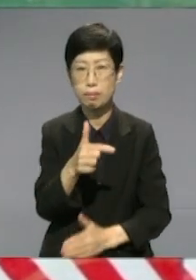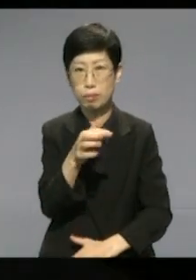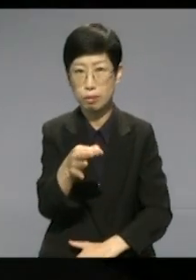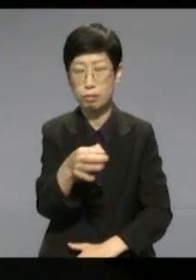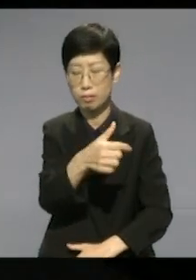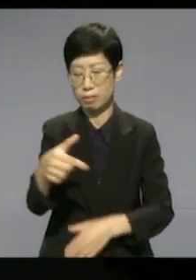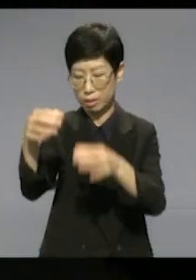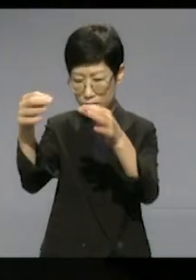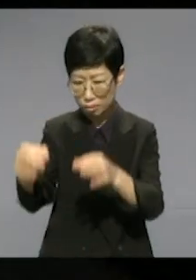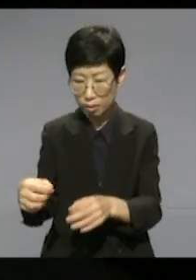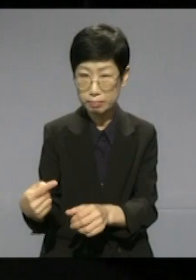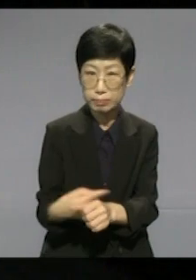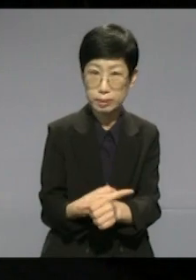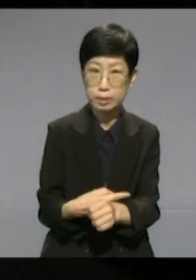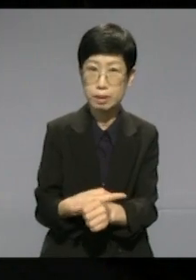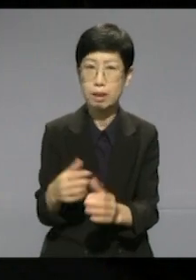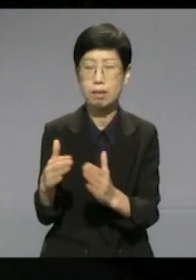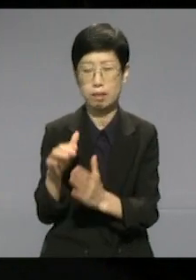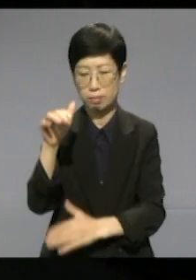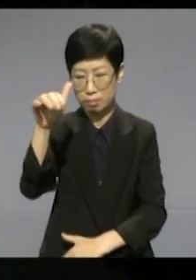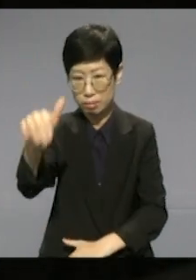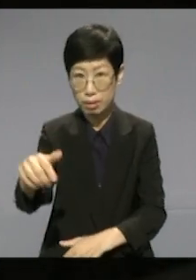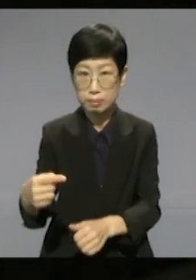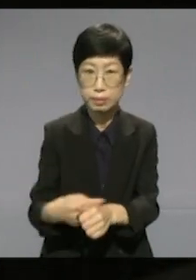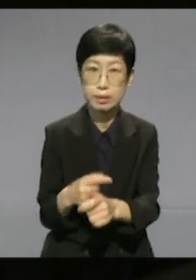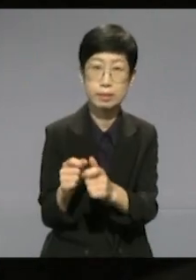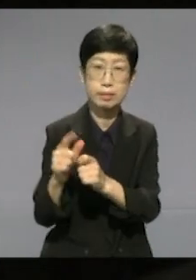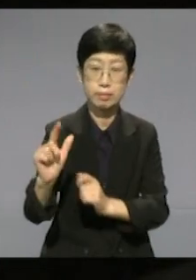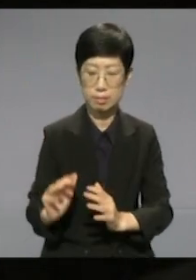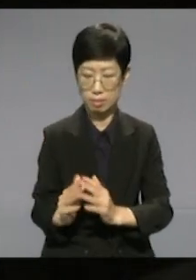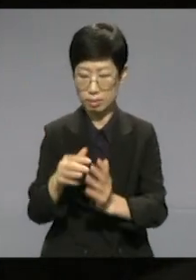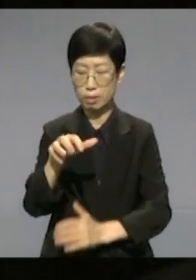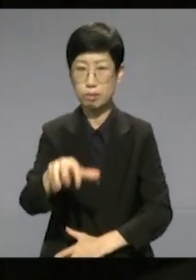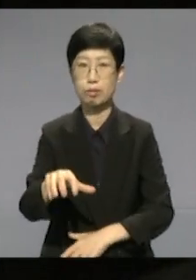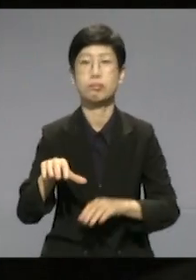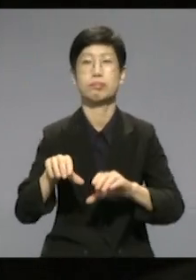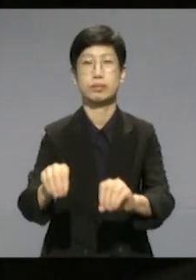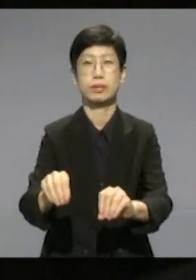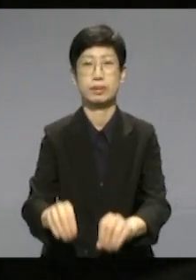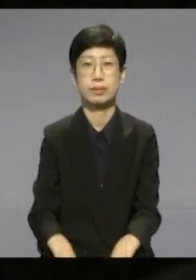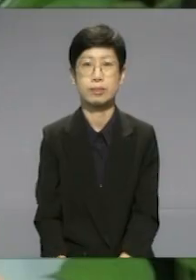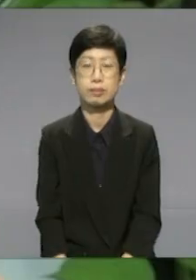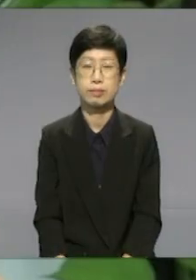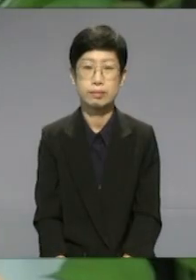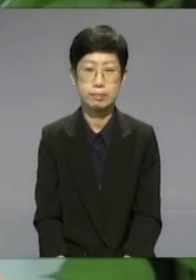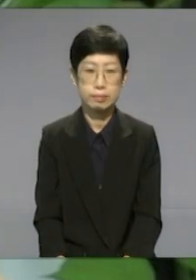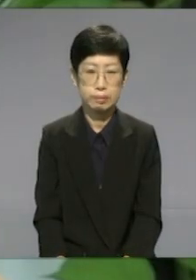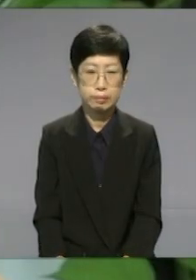급락했고 이 같은 부동산 경기 하강으로 대부분 건설 현장이 멈췄습니다.